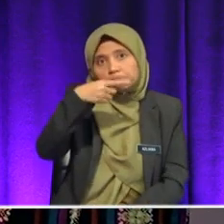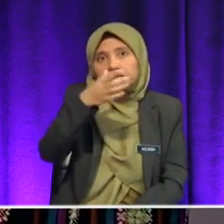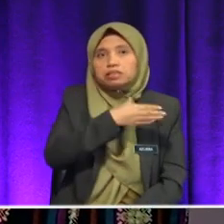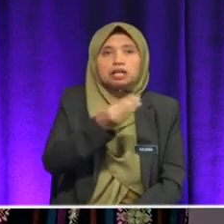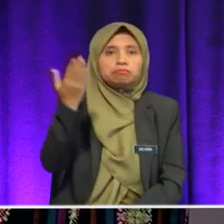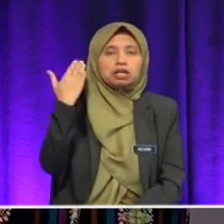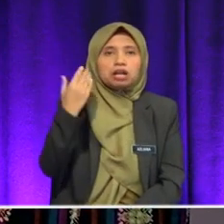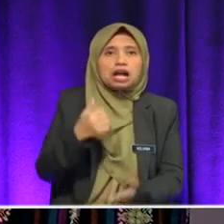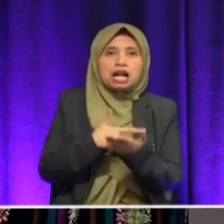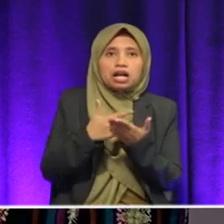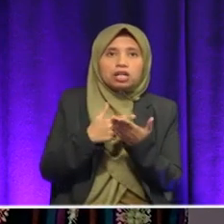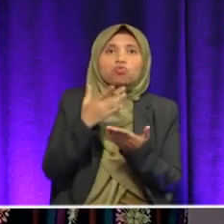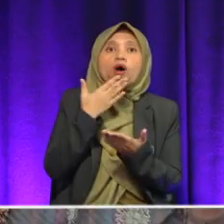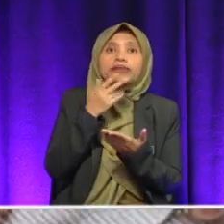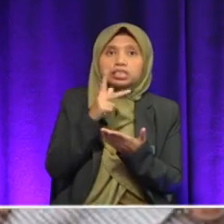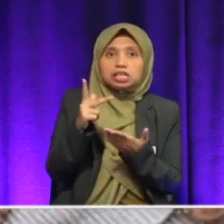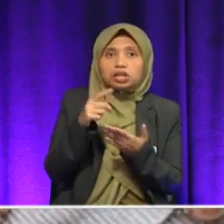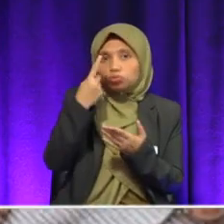nah kalian bisa